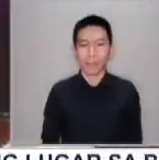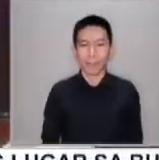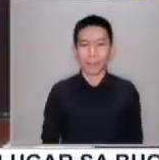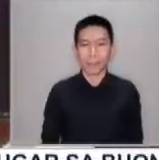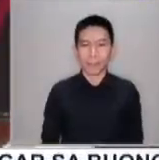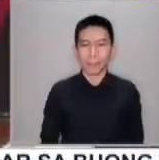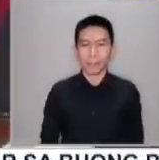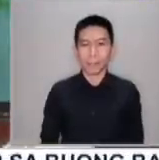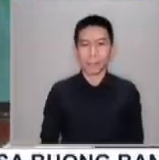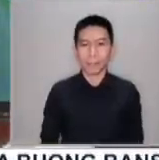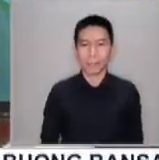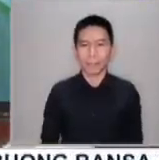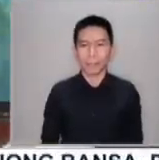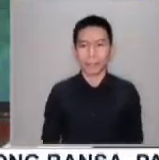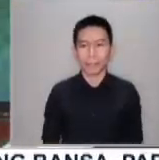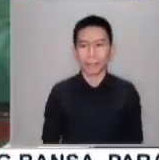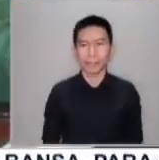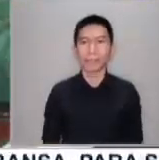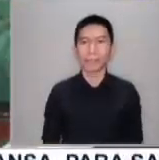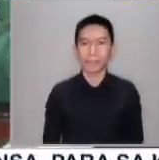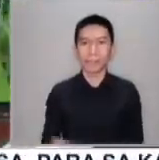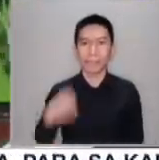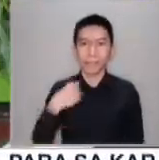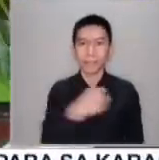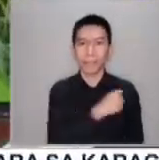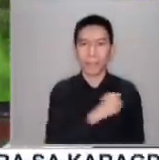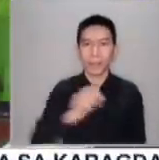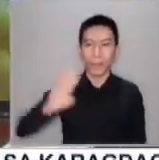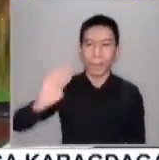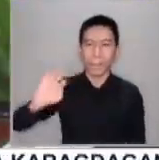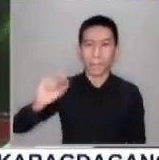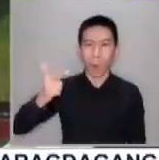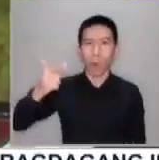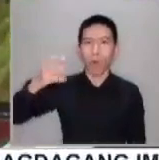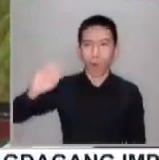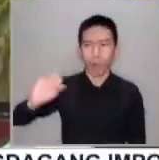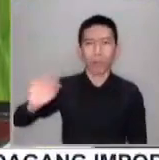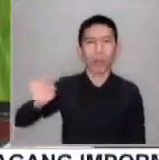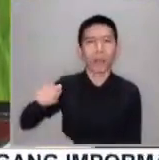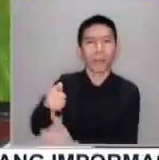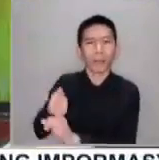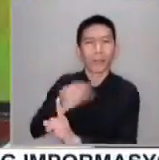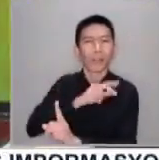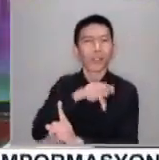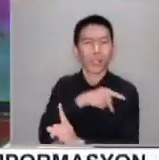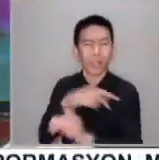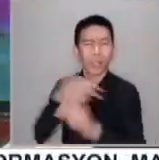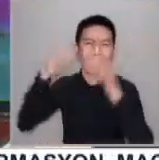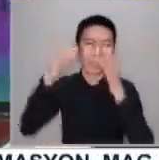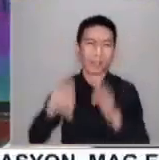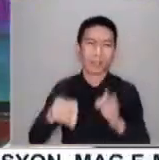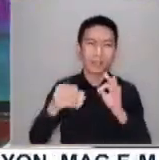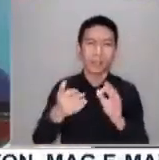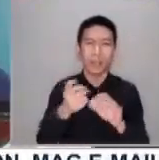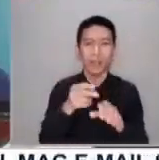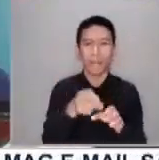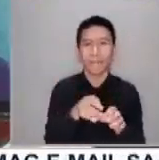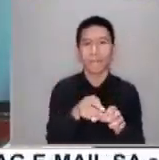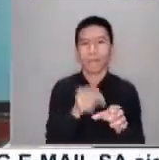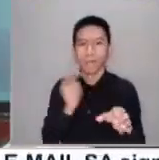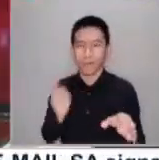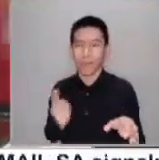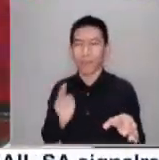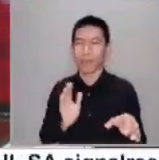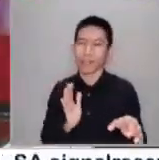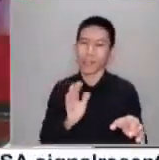Personal na desisyon umano ni Senador Christopher Bongo ang pag-atras sa pagtakbo sa pagkapangulo para sa susunod na halalan.